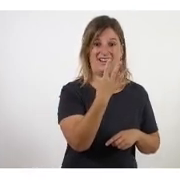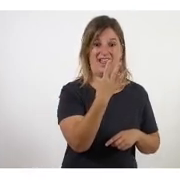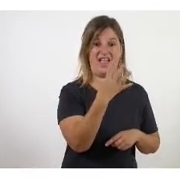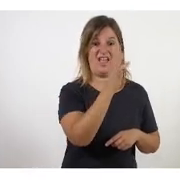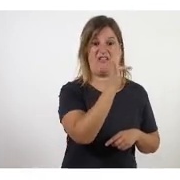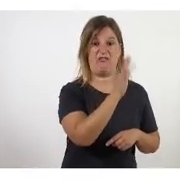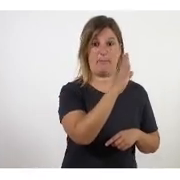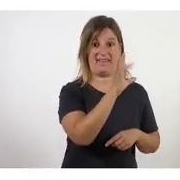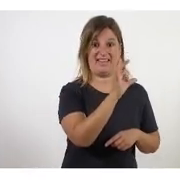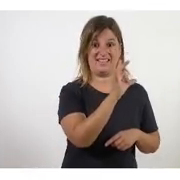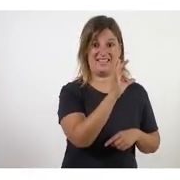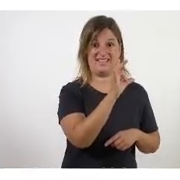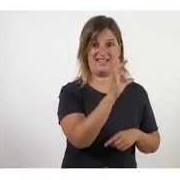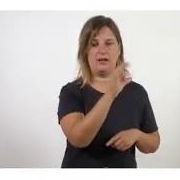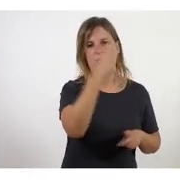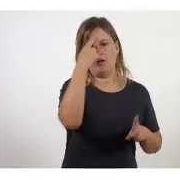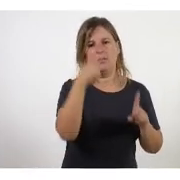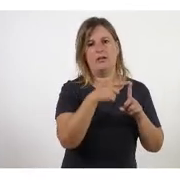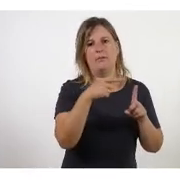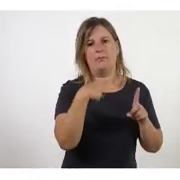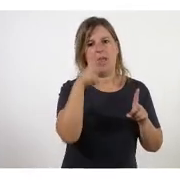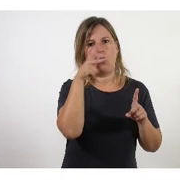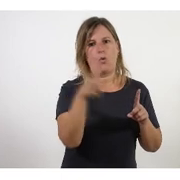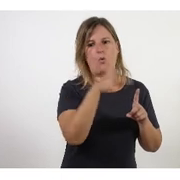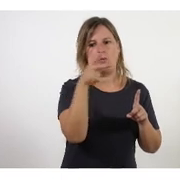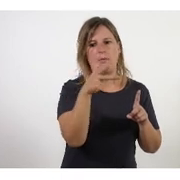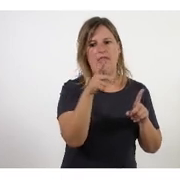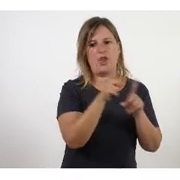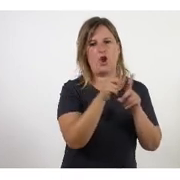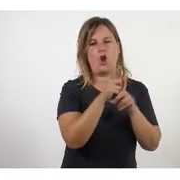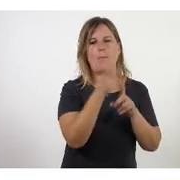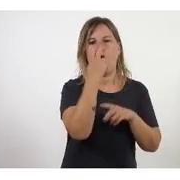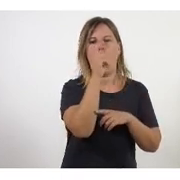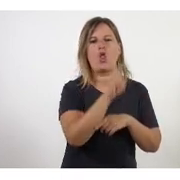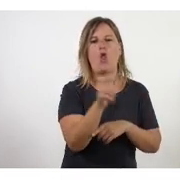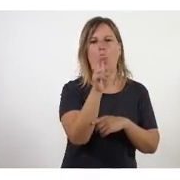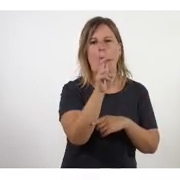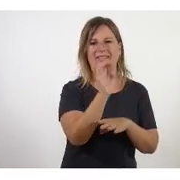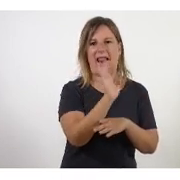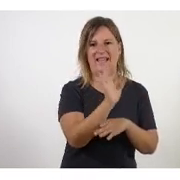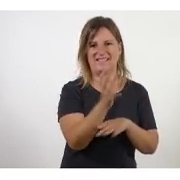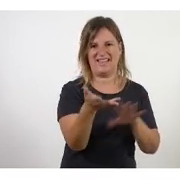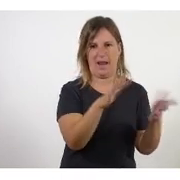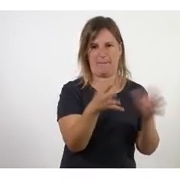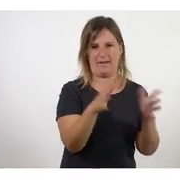però que ho sapigueu, és per donar-li al meu vídeo un look així com de documental, de cinema.